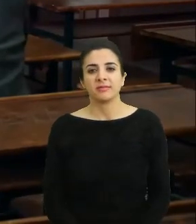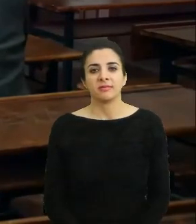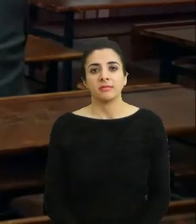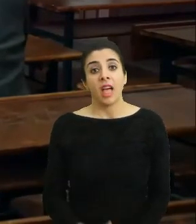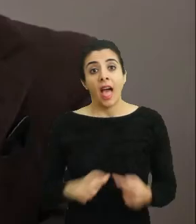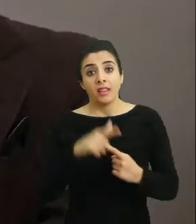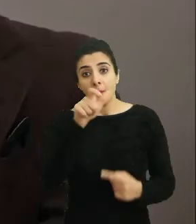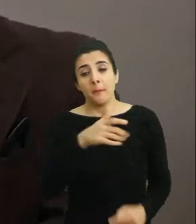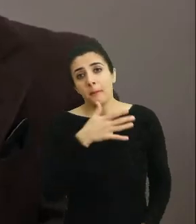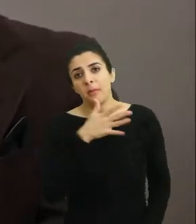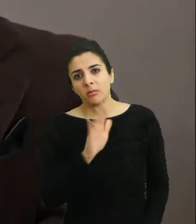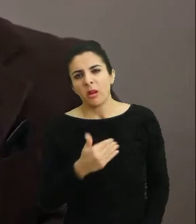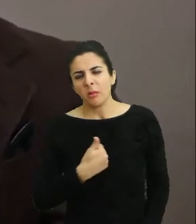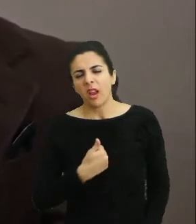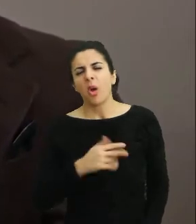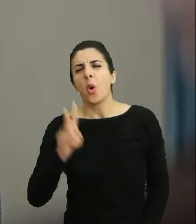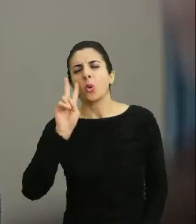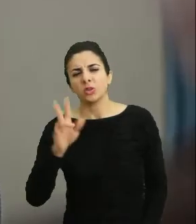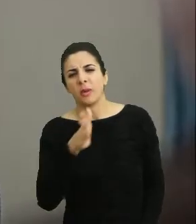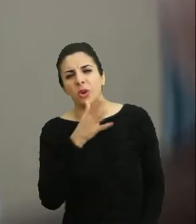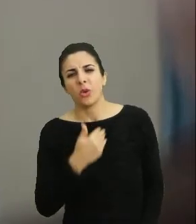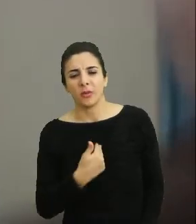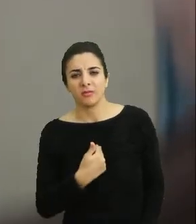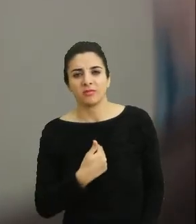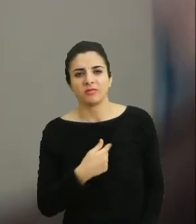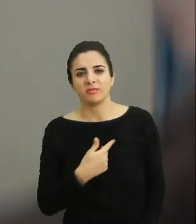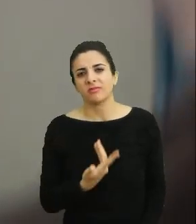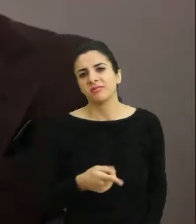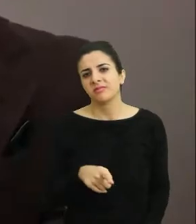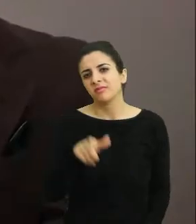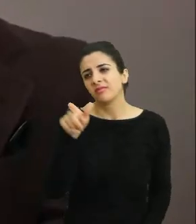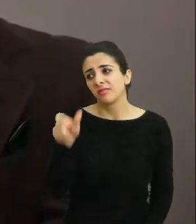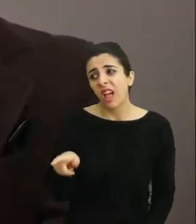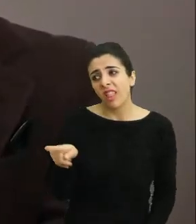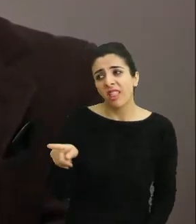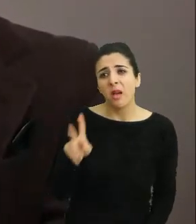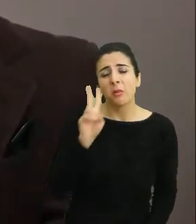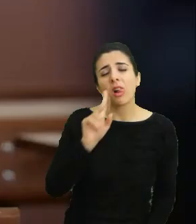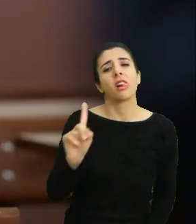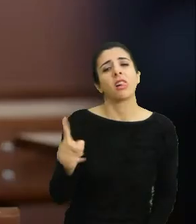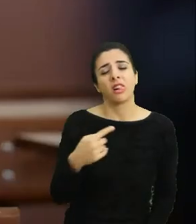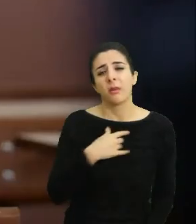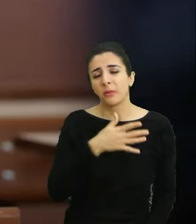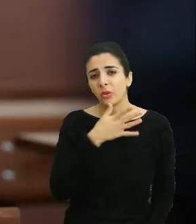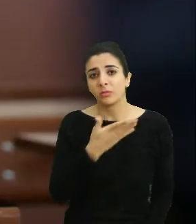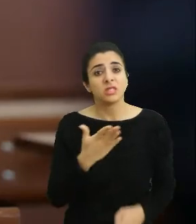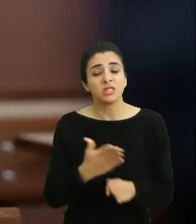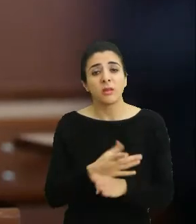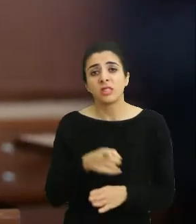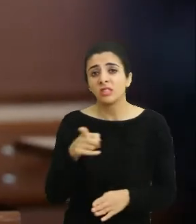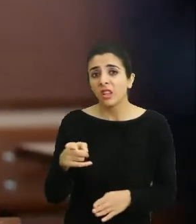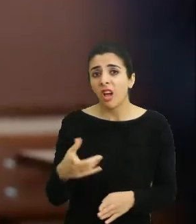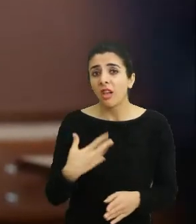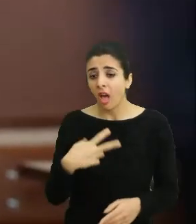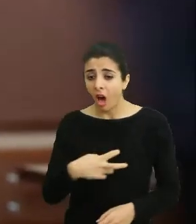Erdem'i bilmem de benim göreceğim kesin. Seninle Alaaddin'in pek göreceğini zannetmiyorum Mecahit. Çünkü sizin